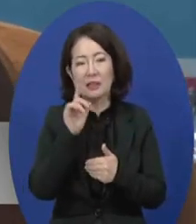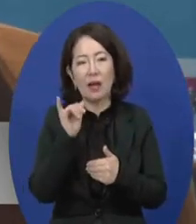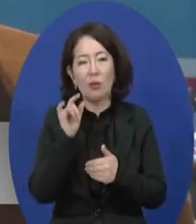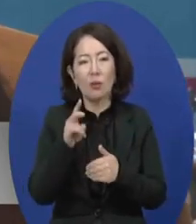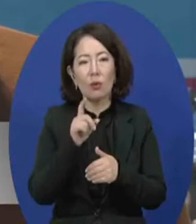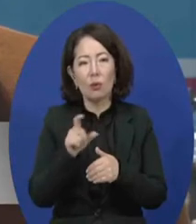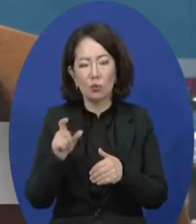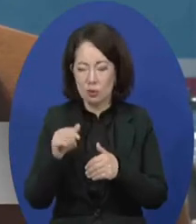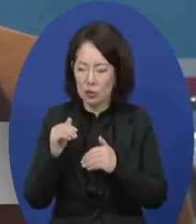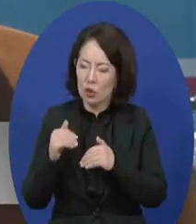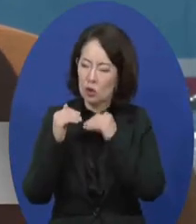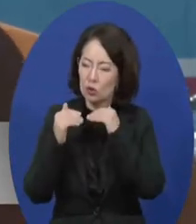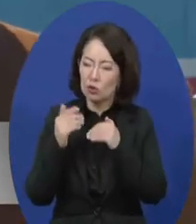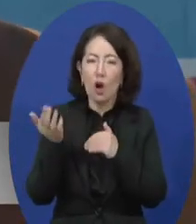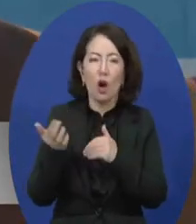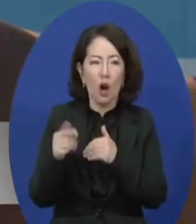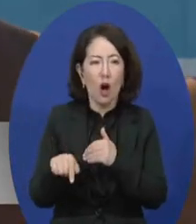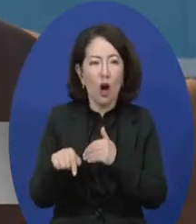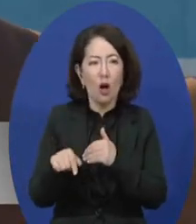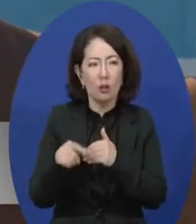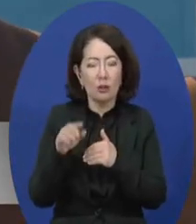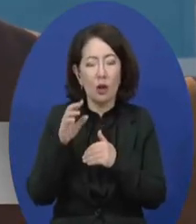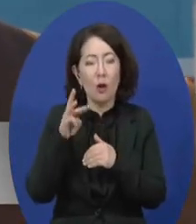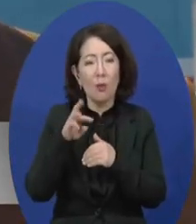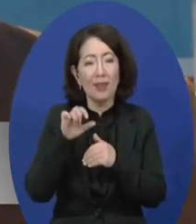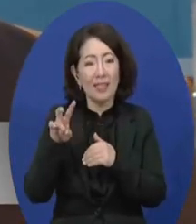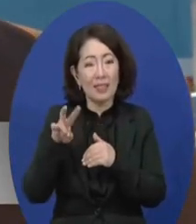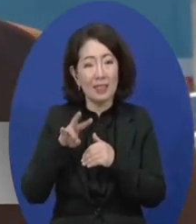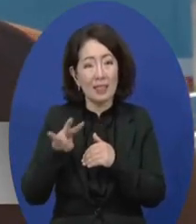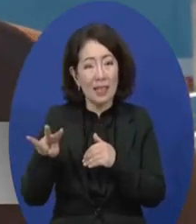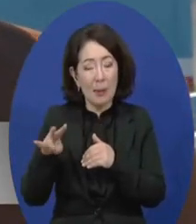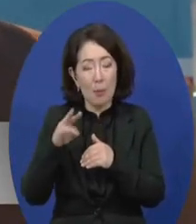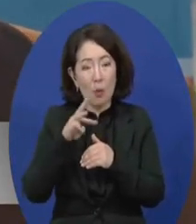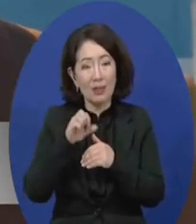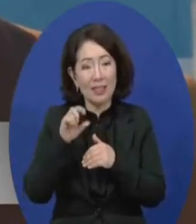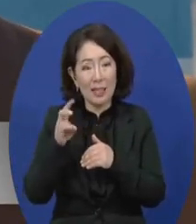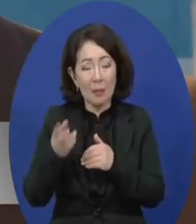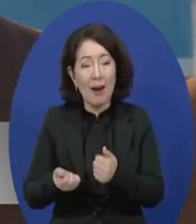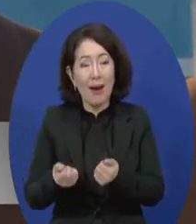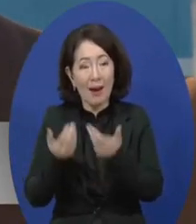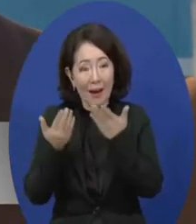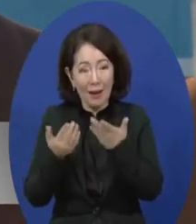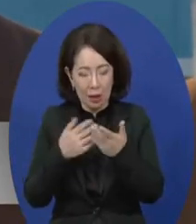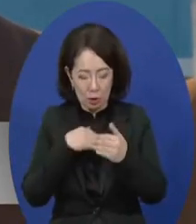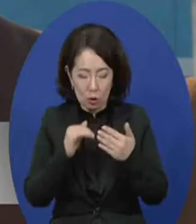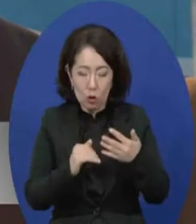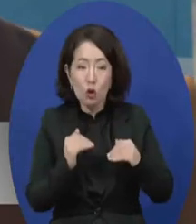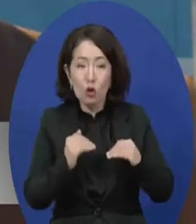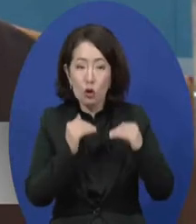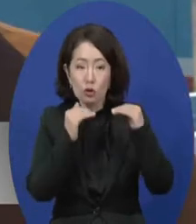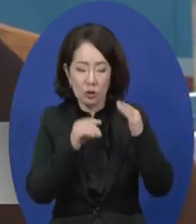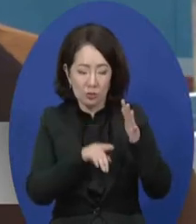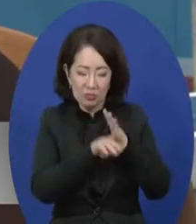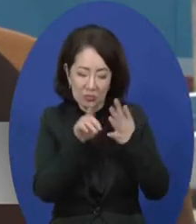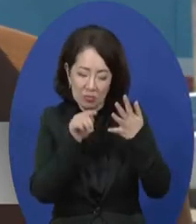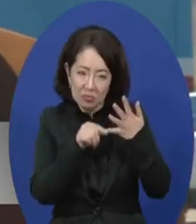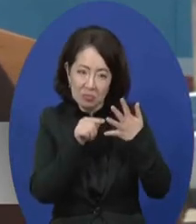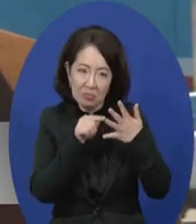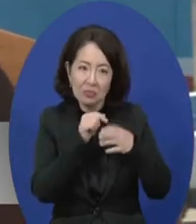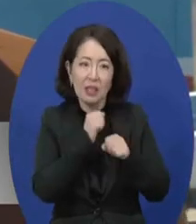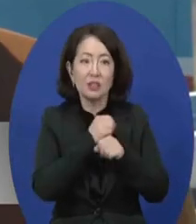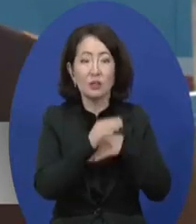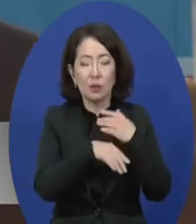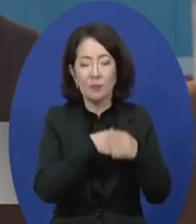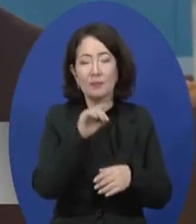завханчууд одоо энэ хөгжил нь одоо л яг ардинам гарч ирснээрээ одоо яг хөгжлийн шат маань анхан шатны ажил маань тавигдж